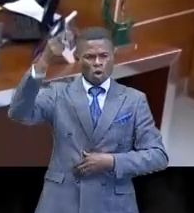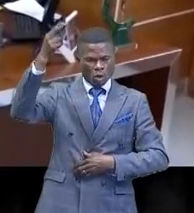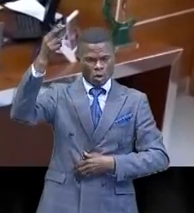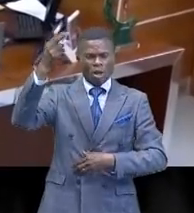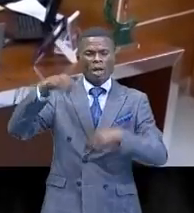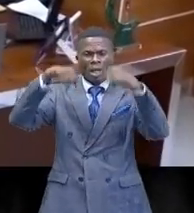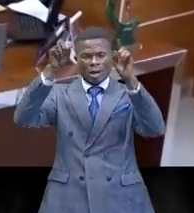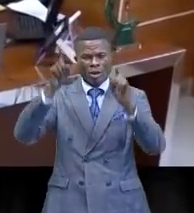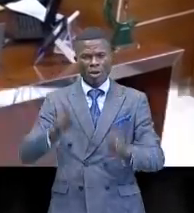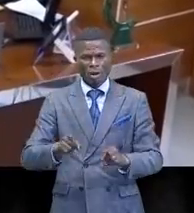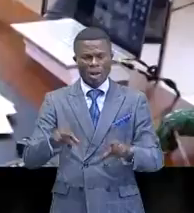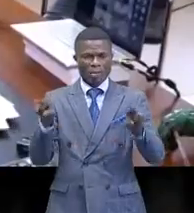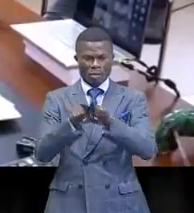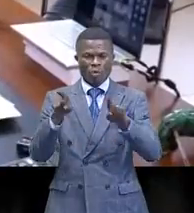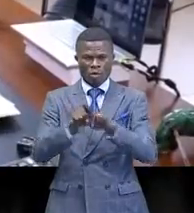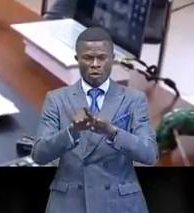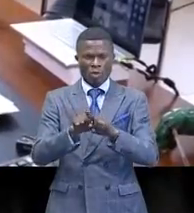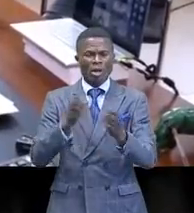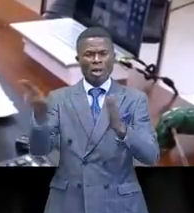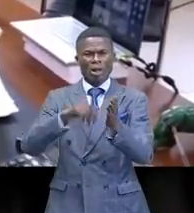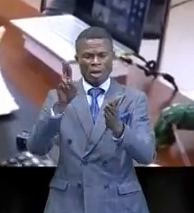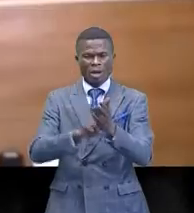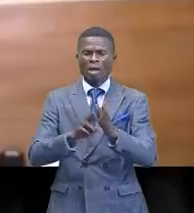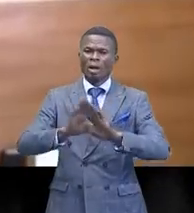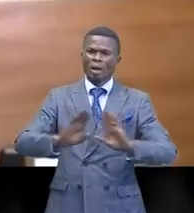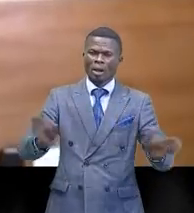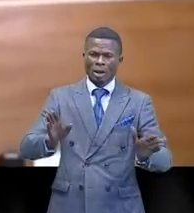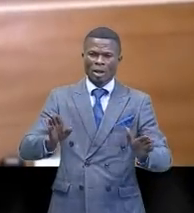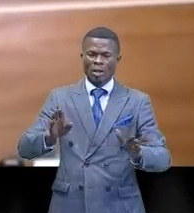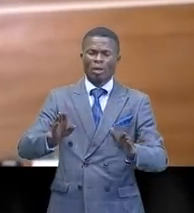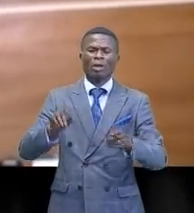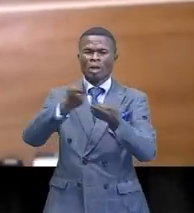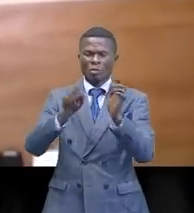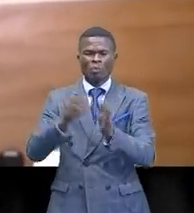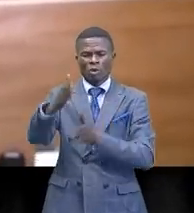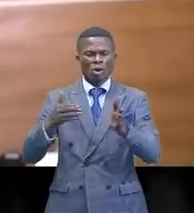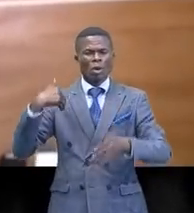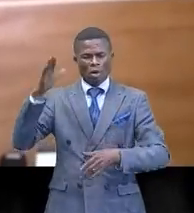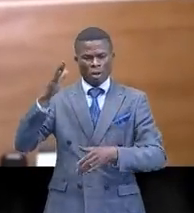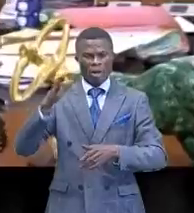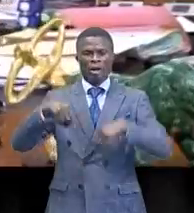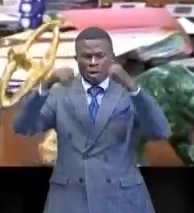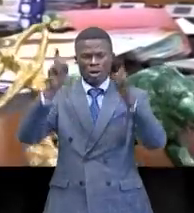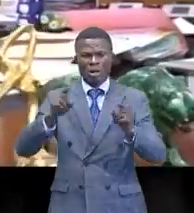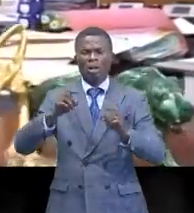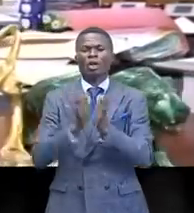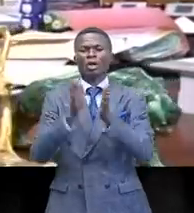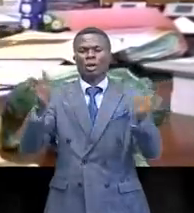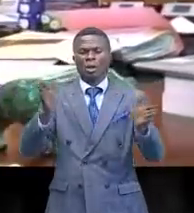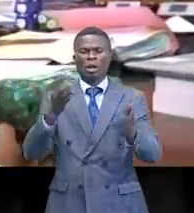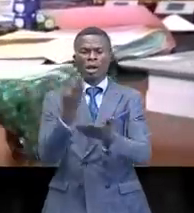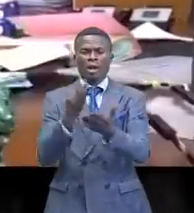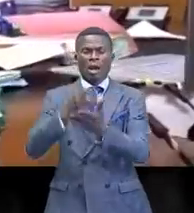budgétaires annuelles conformément au contrat des performances et à la cible de recettes fixée dans l'accord global avec le